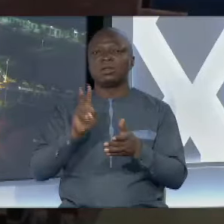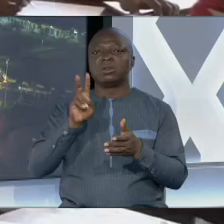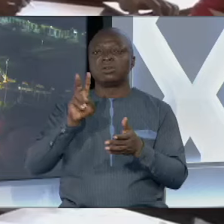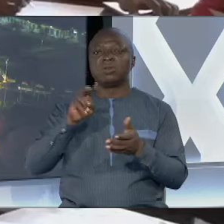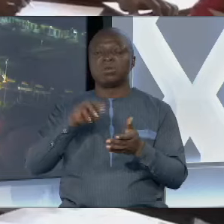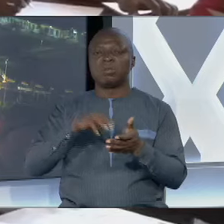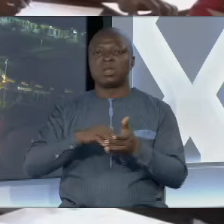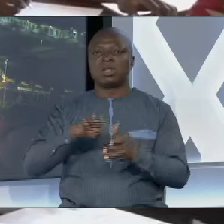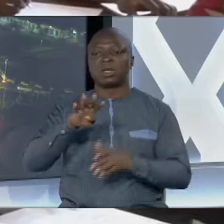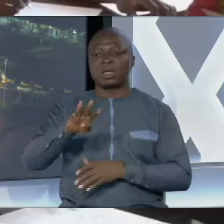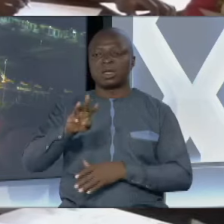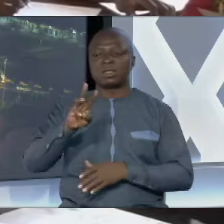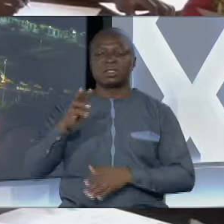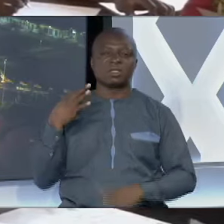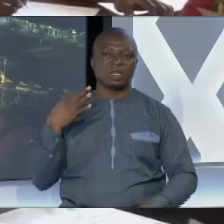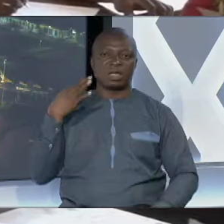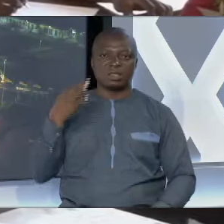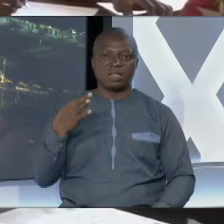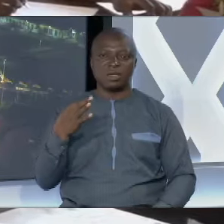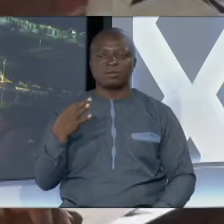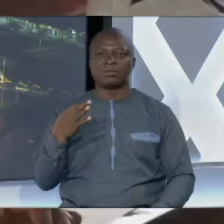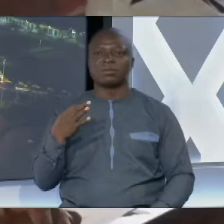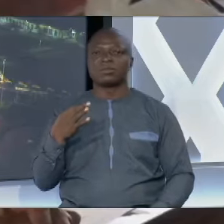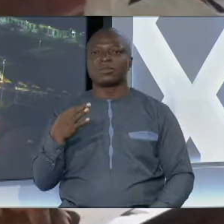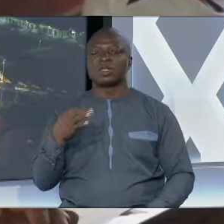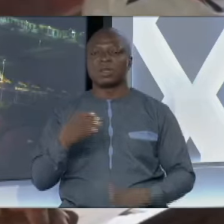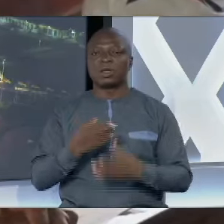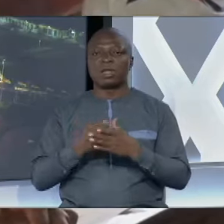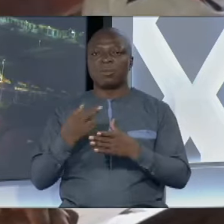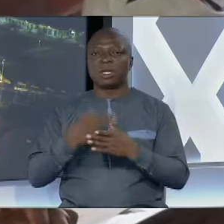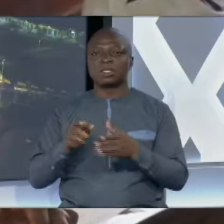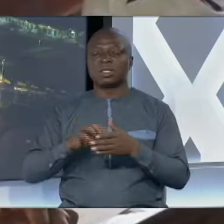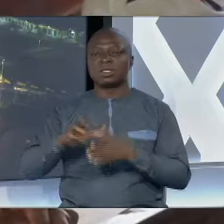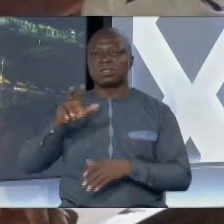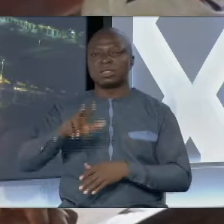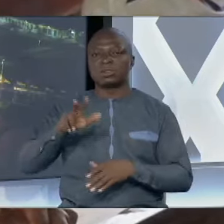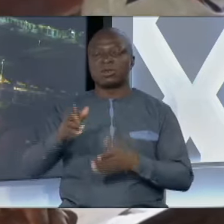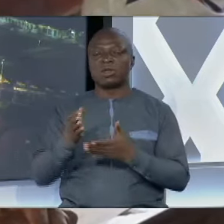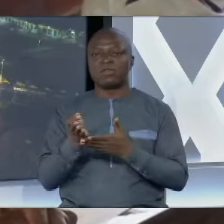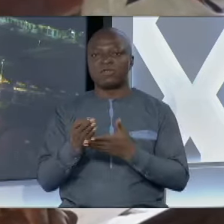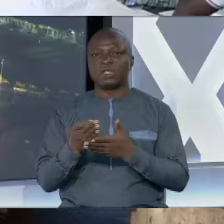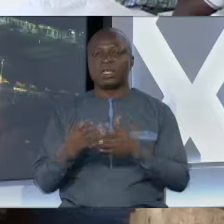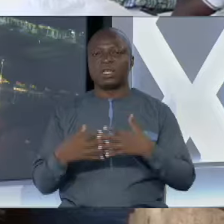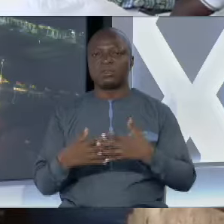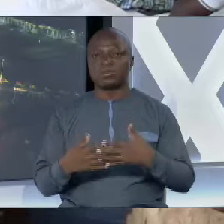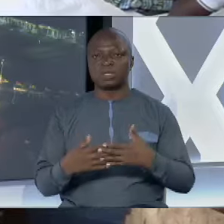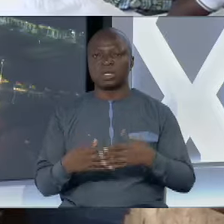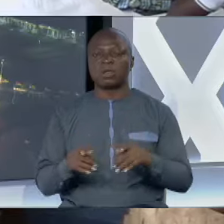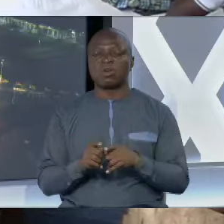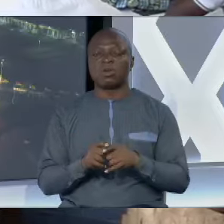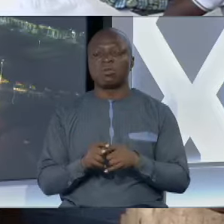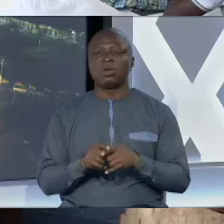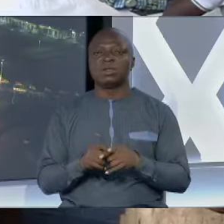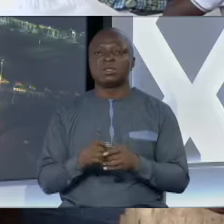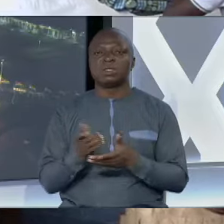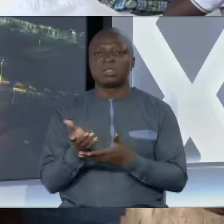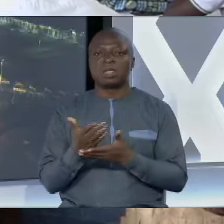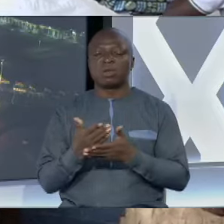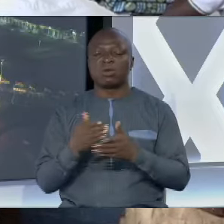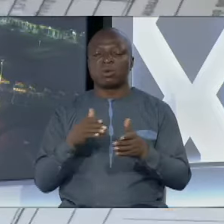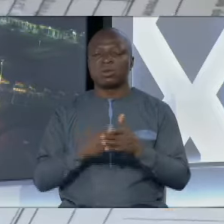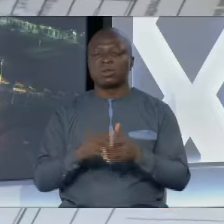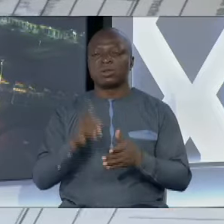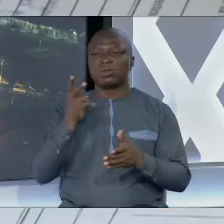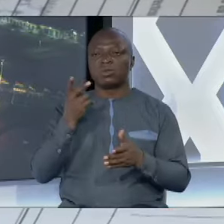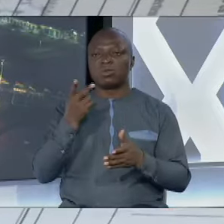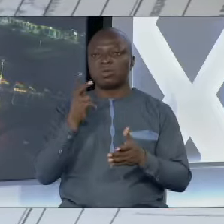candidats, dont 1714 filles, réparties dans 33 filières industrielles comme tertiaires, contre